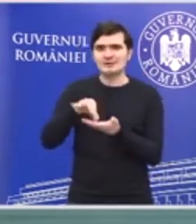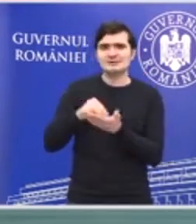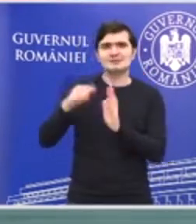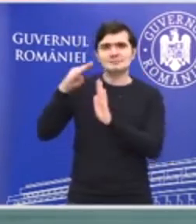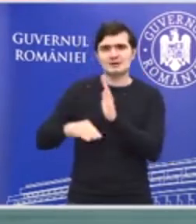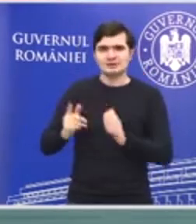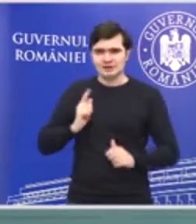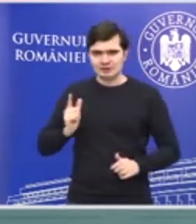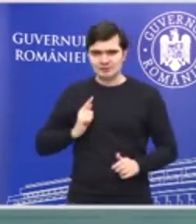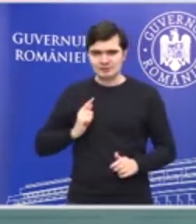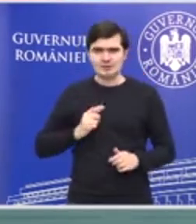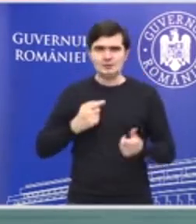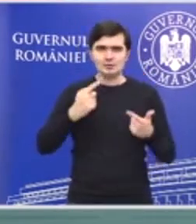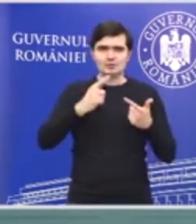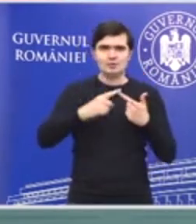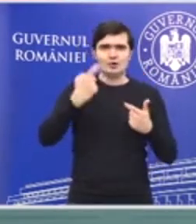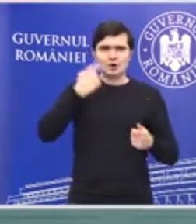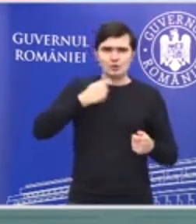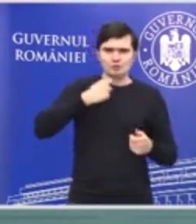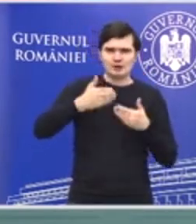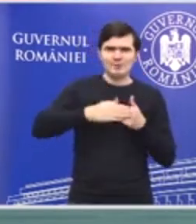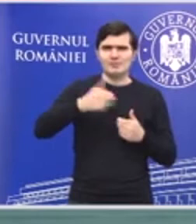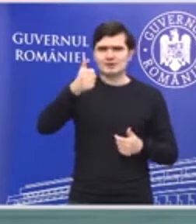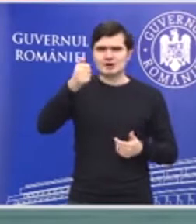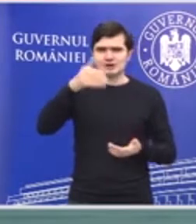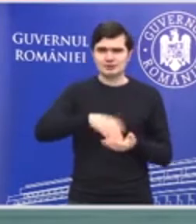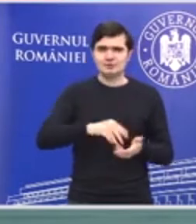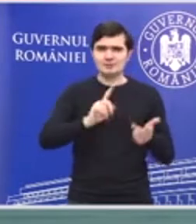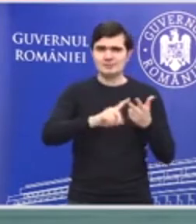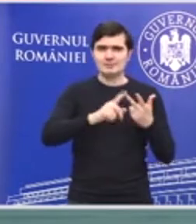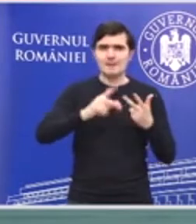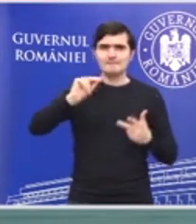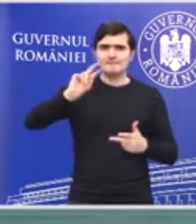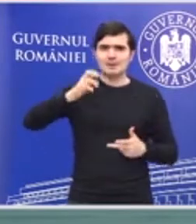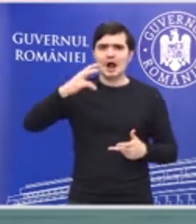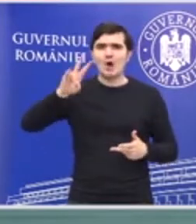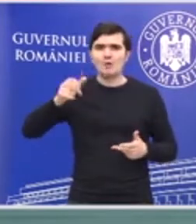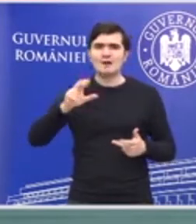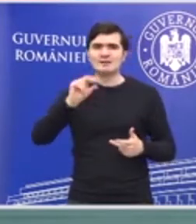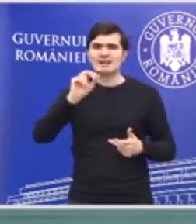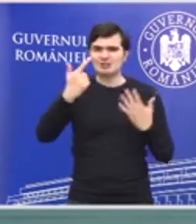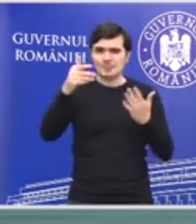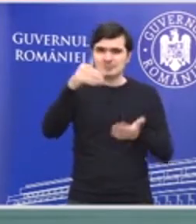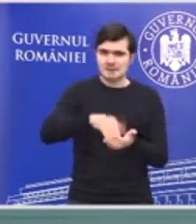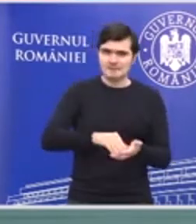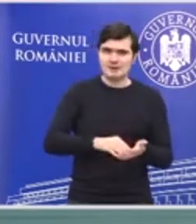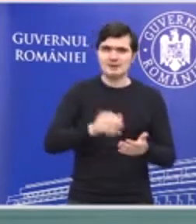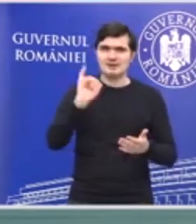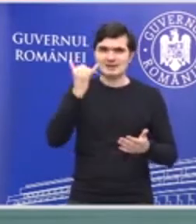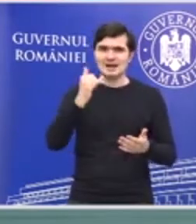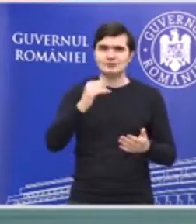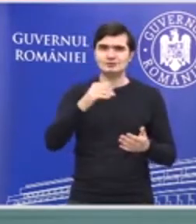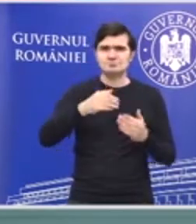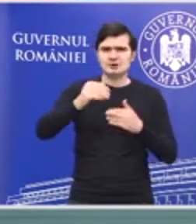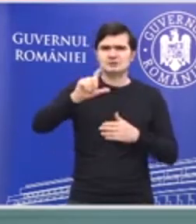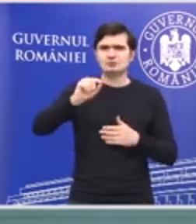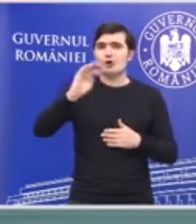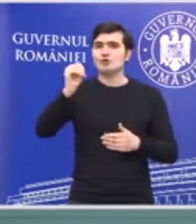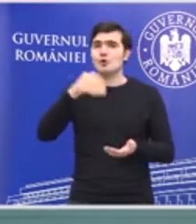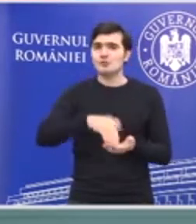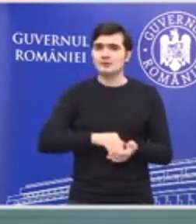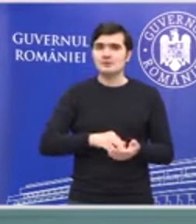de așteptare. În Cluj aproape 60.000 de persoane. În Prahova 37.000 de persoane. Iași peste